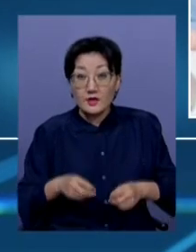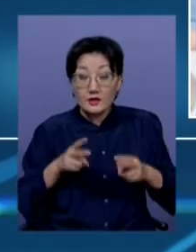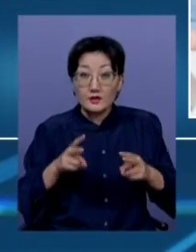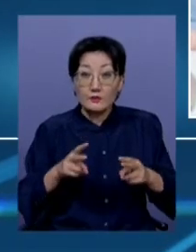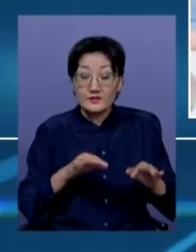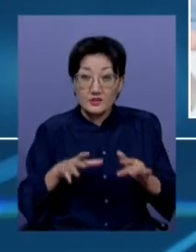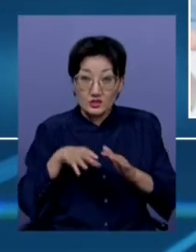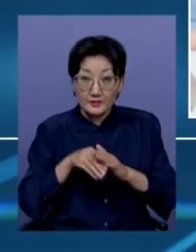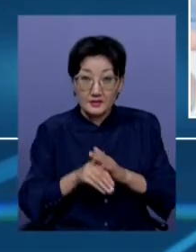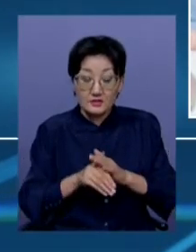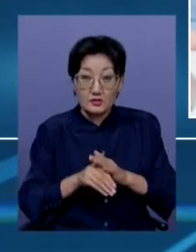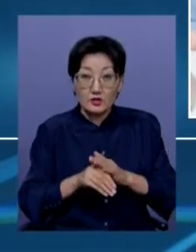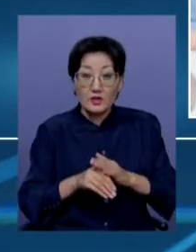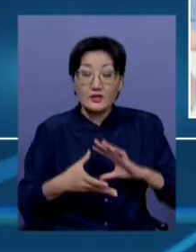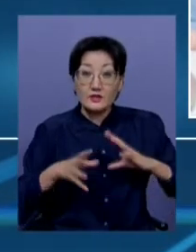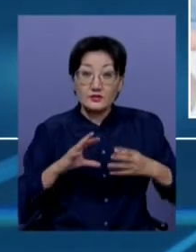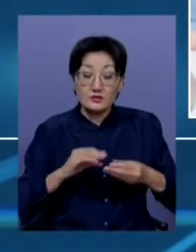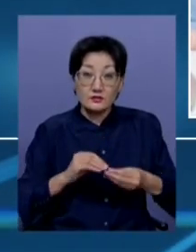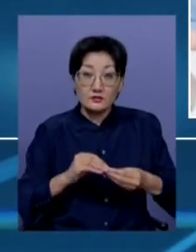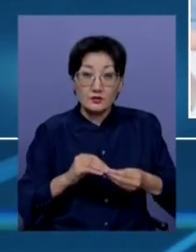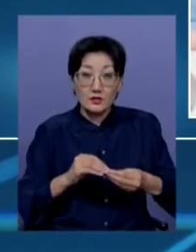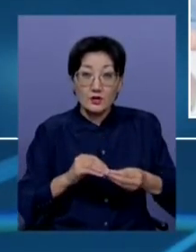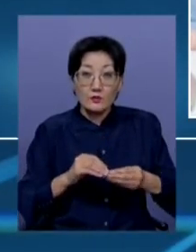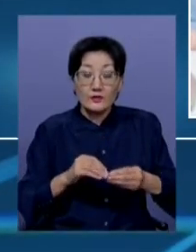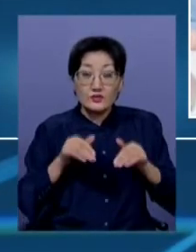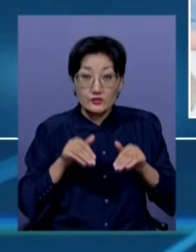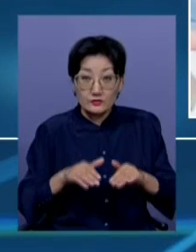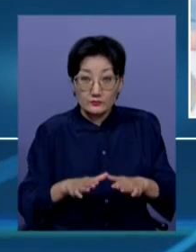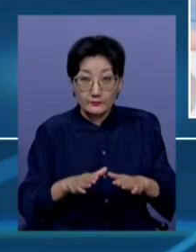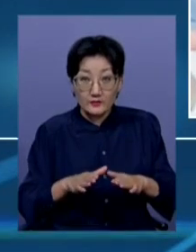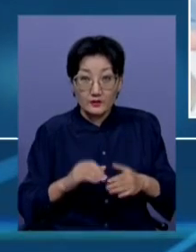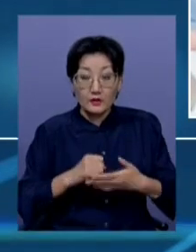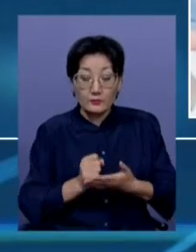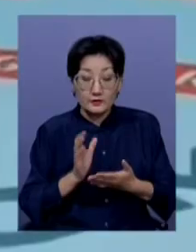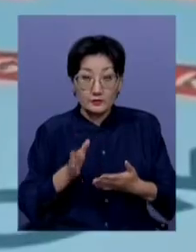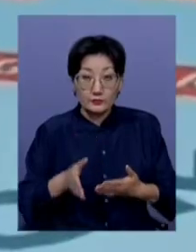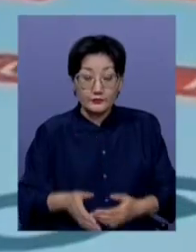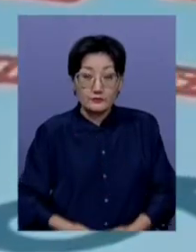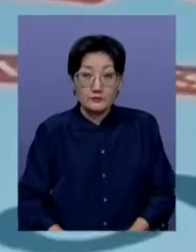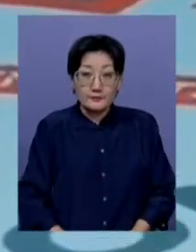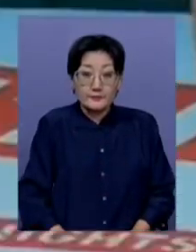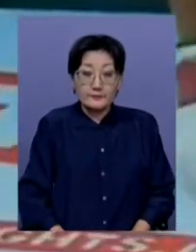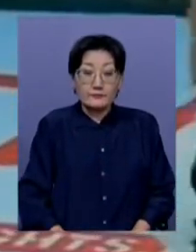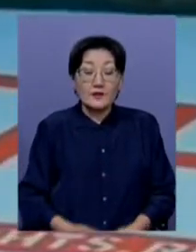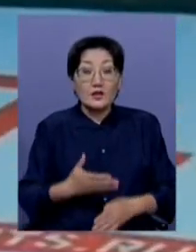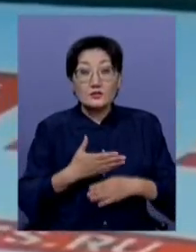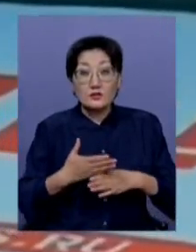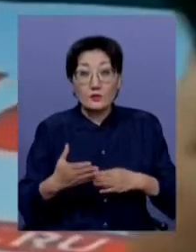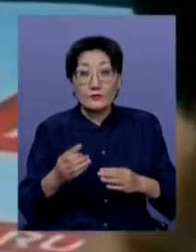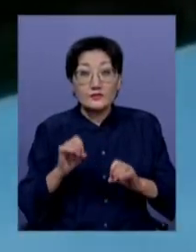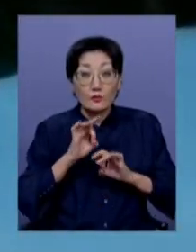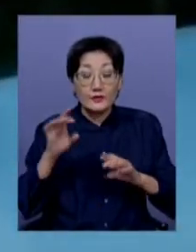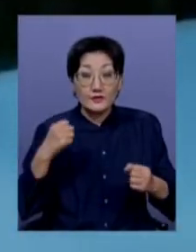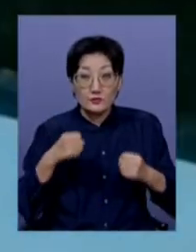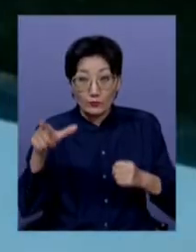аясында нәтижелі процессуалды шешім қабылданатын болады. Кейіннен атақты